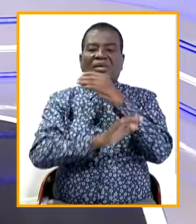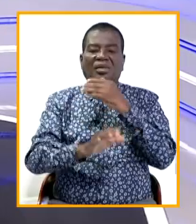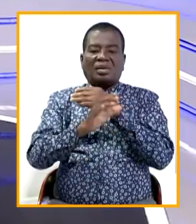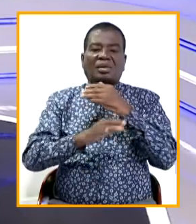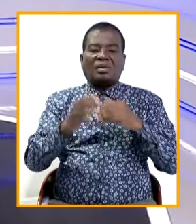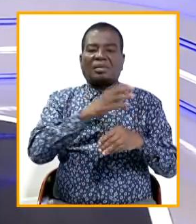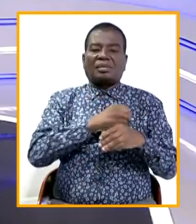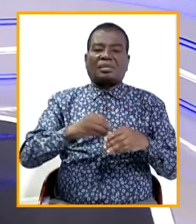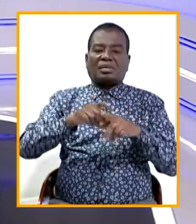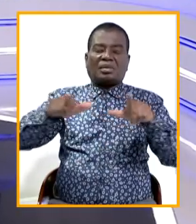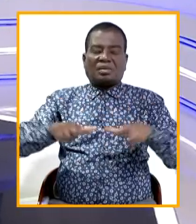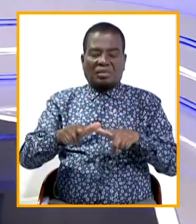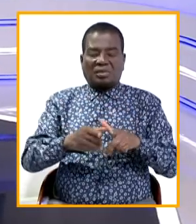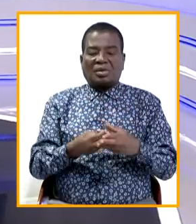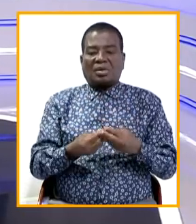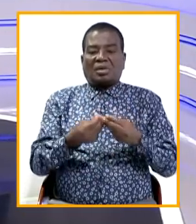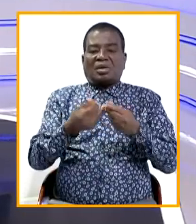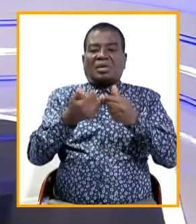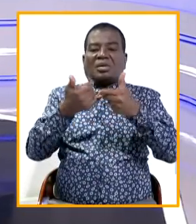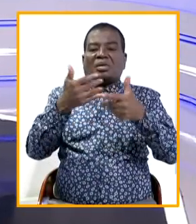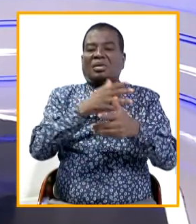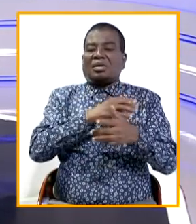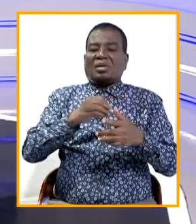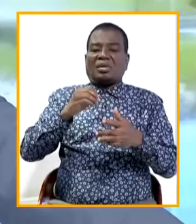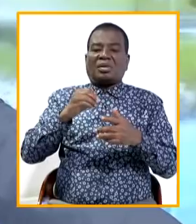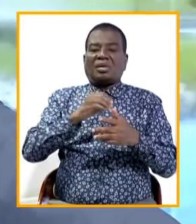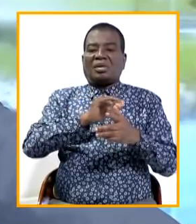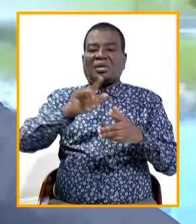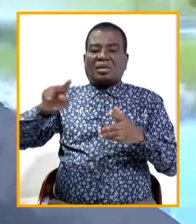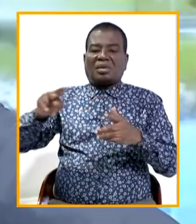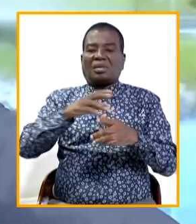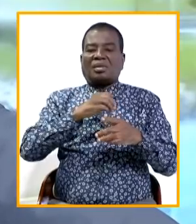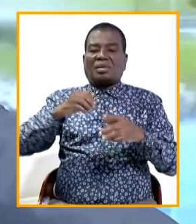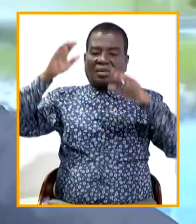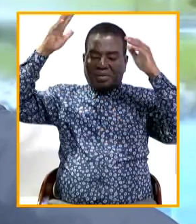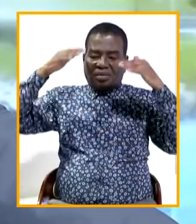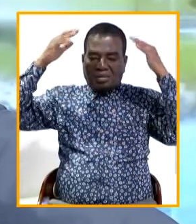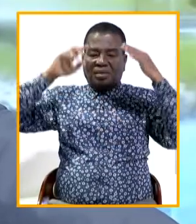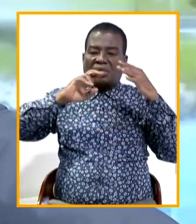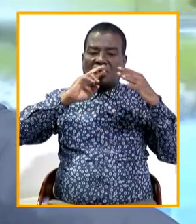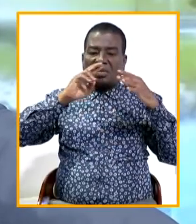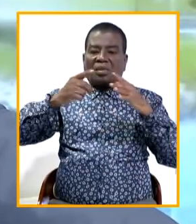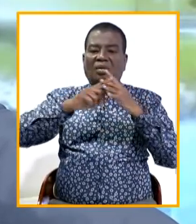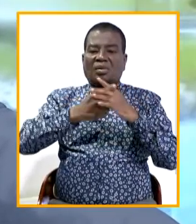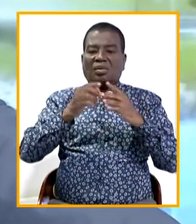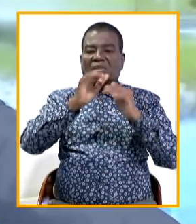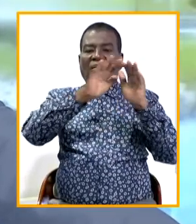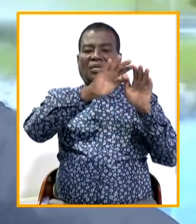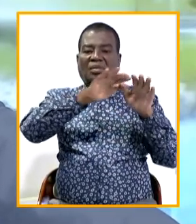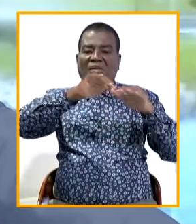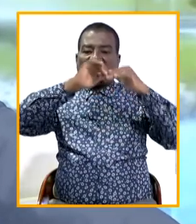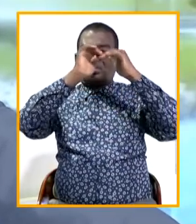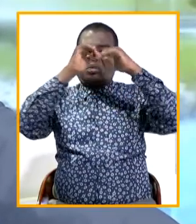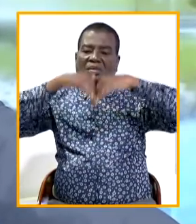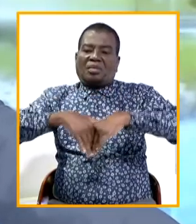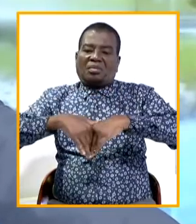de reproduction des moustiques tigres qui, eux, sont le vecteur de la maladie. Ces pluies sont aussi à l'origine de glissements de terrain et autres